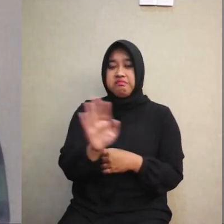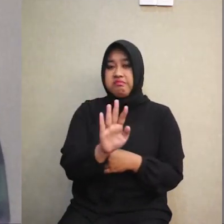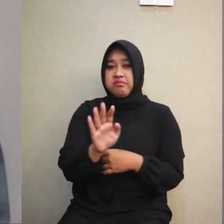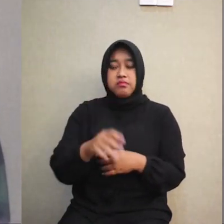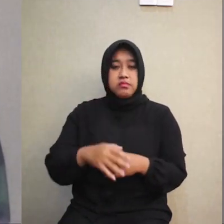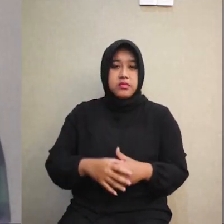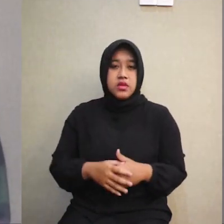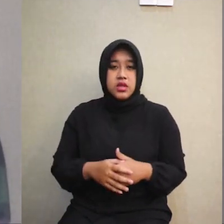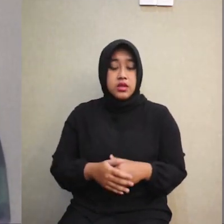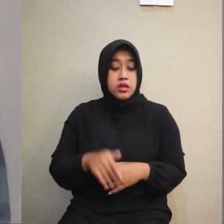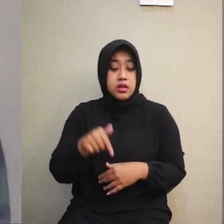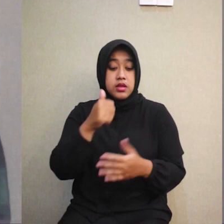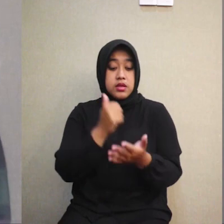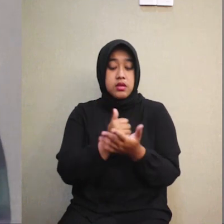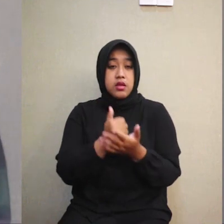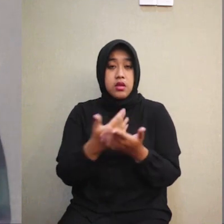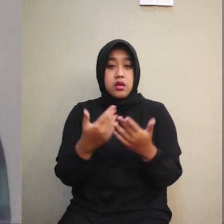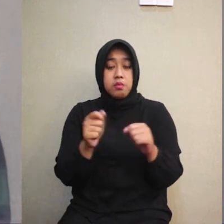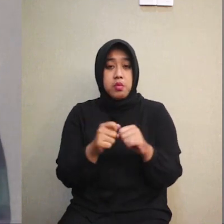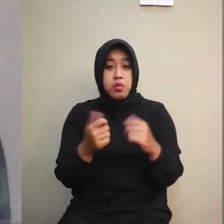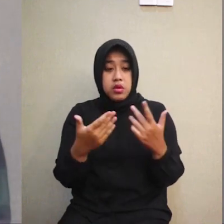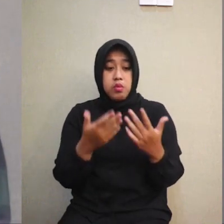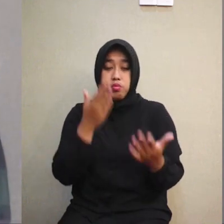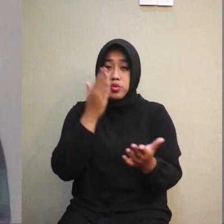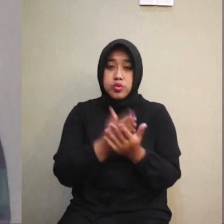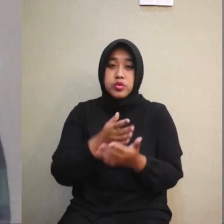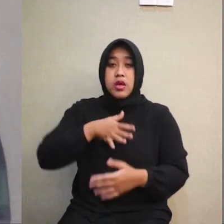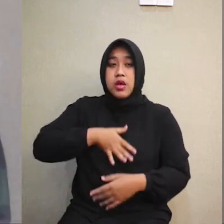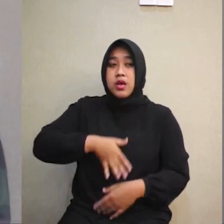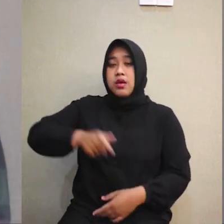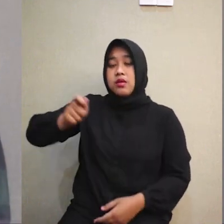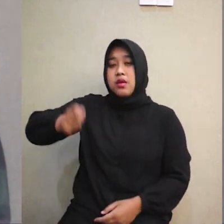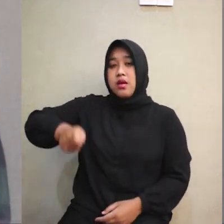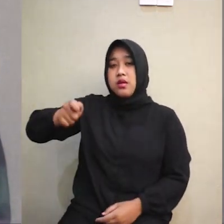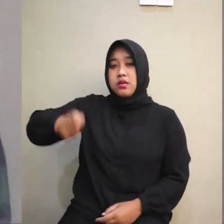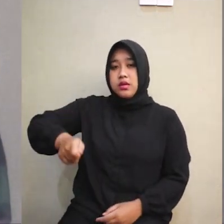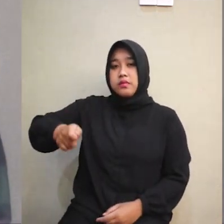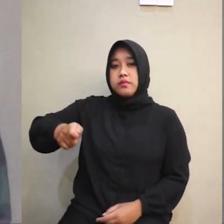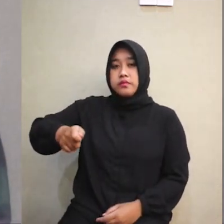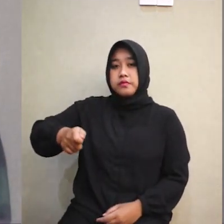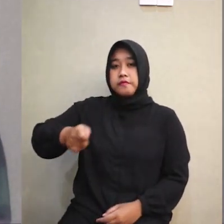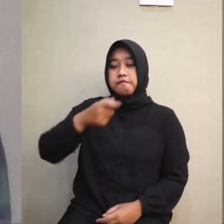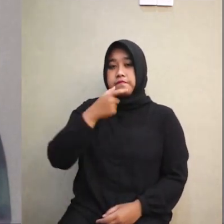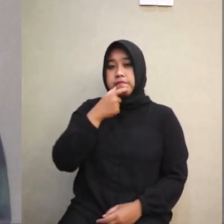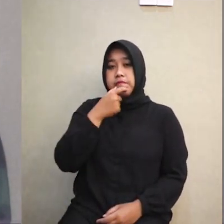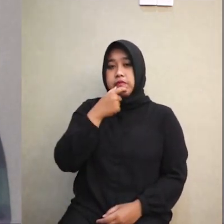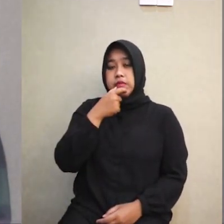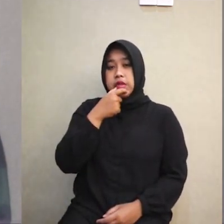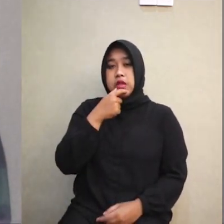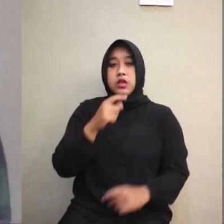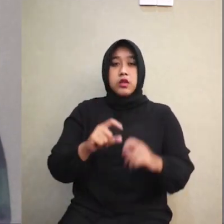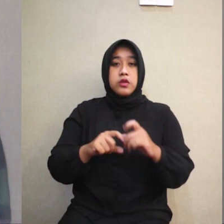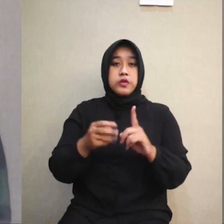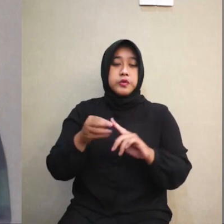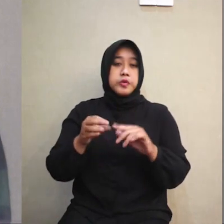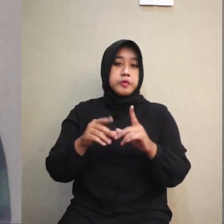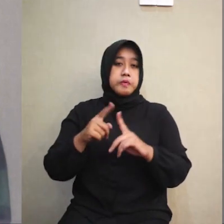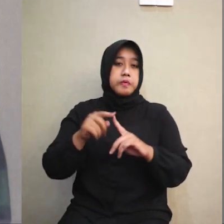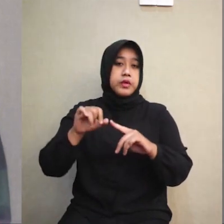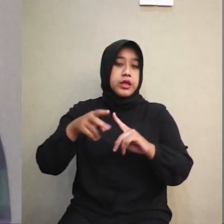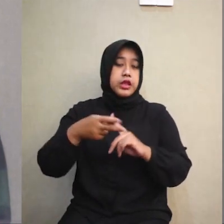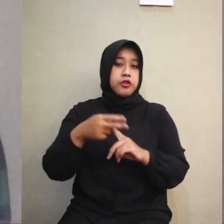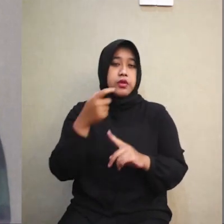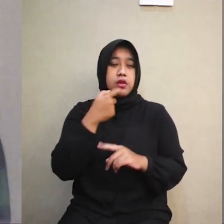hal ini membuat putusan hakim secara subjektif hanya